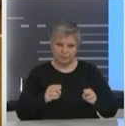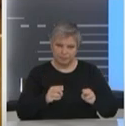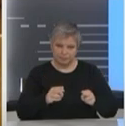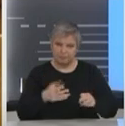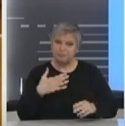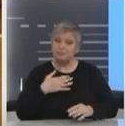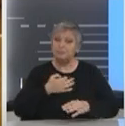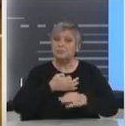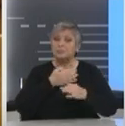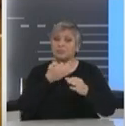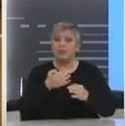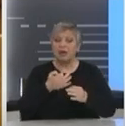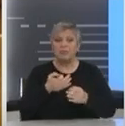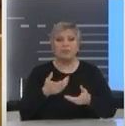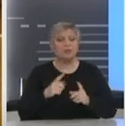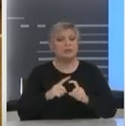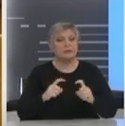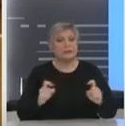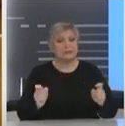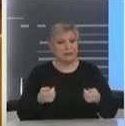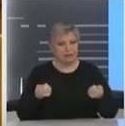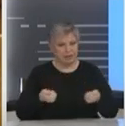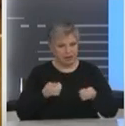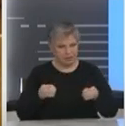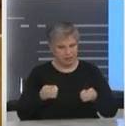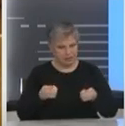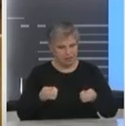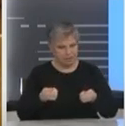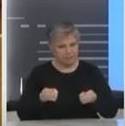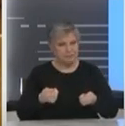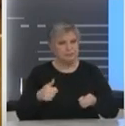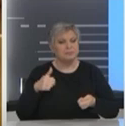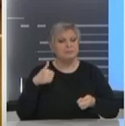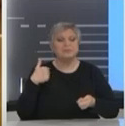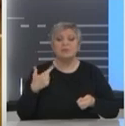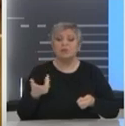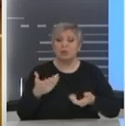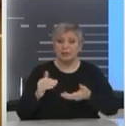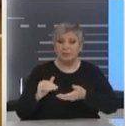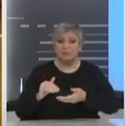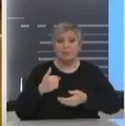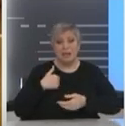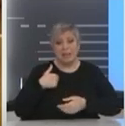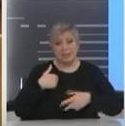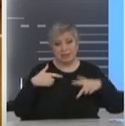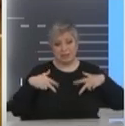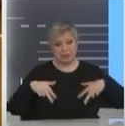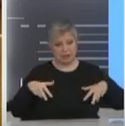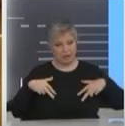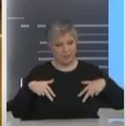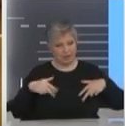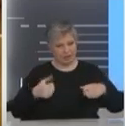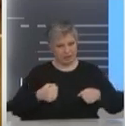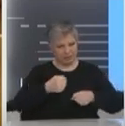χρονικό της διαπραγμάτευσης της κυβέρνησης αυτής κατά τη